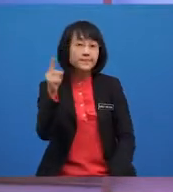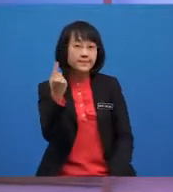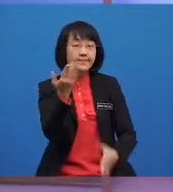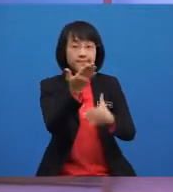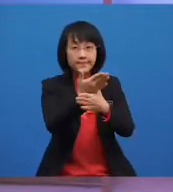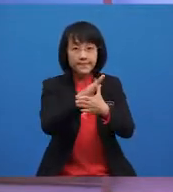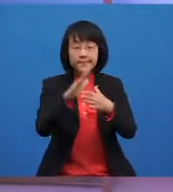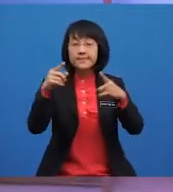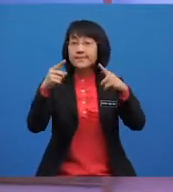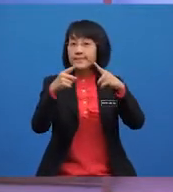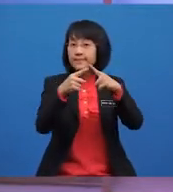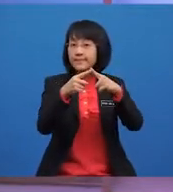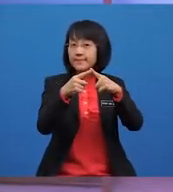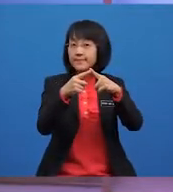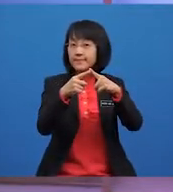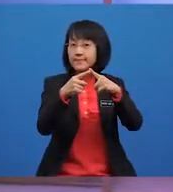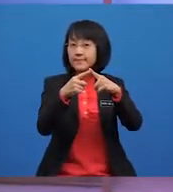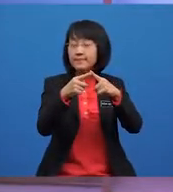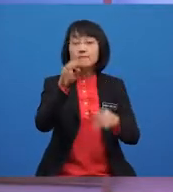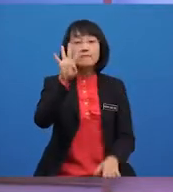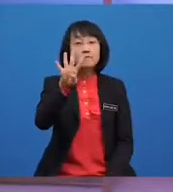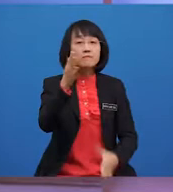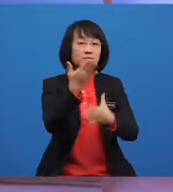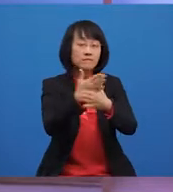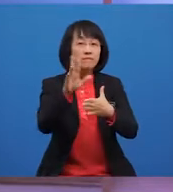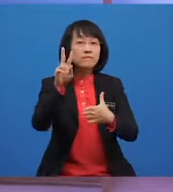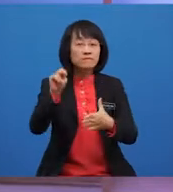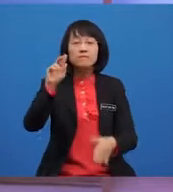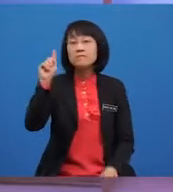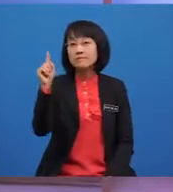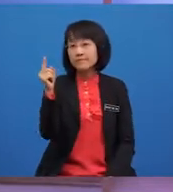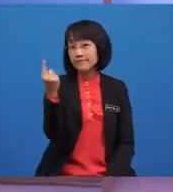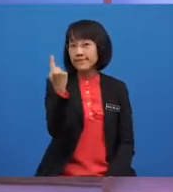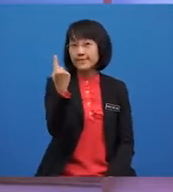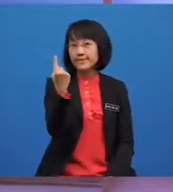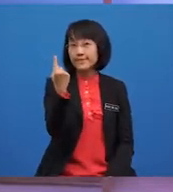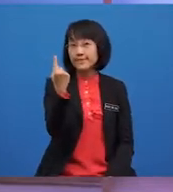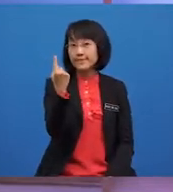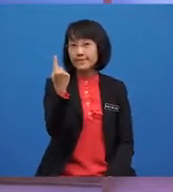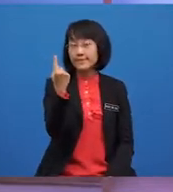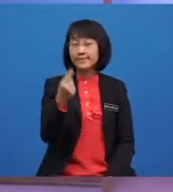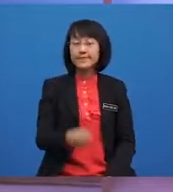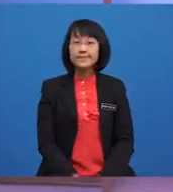hanya dibahagikan kepada 4 bahagian sahaja.